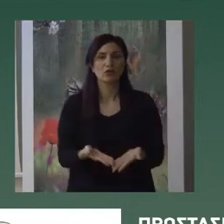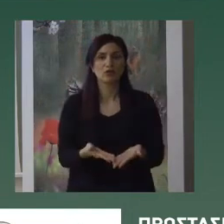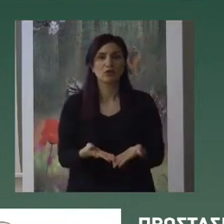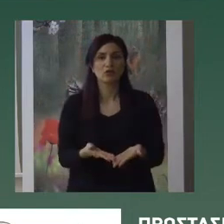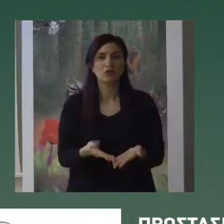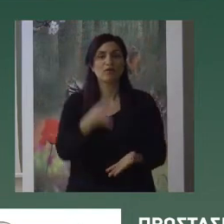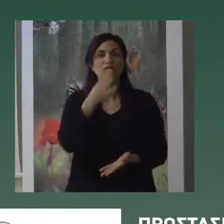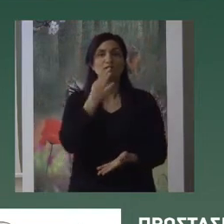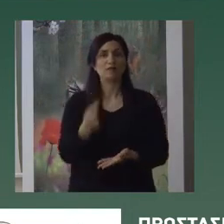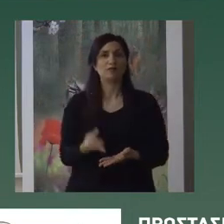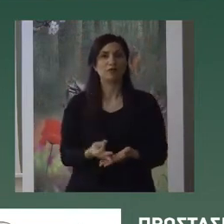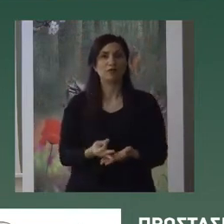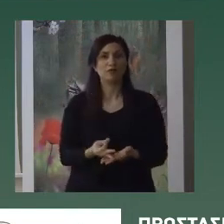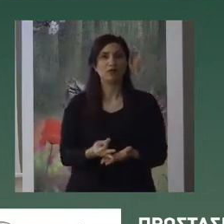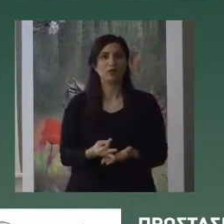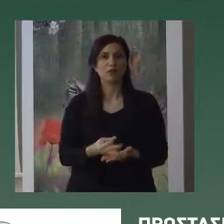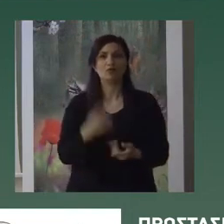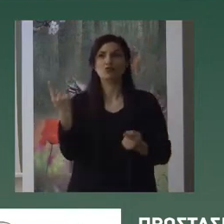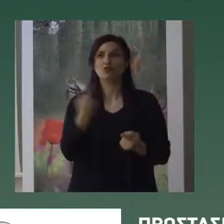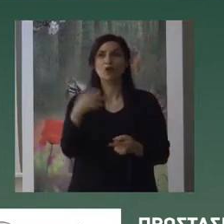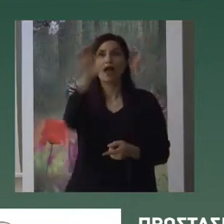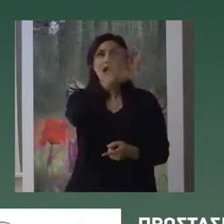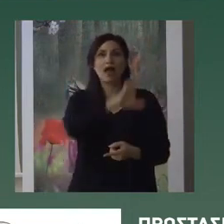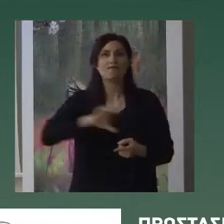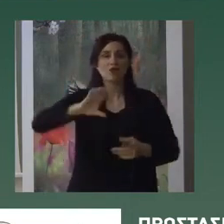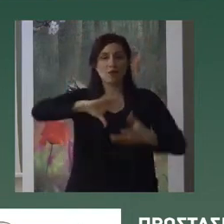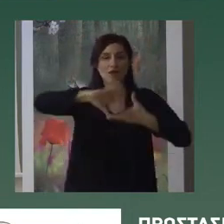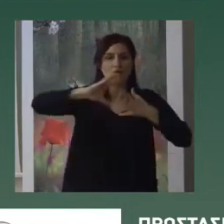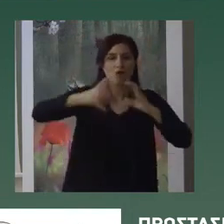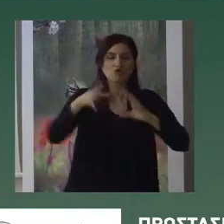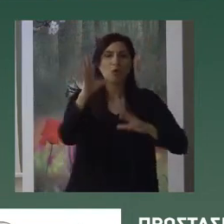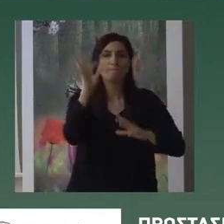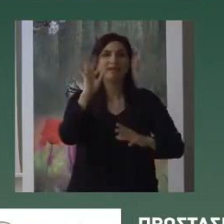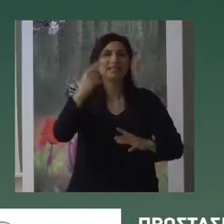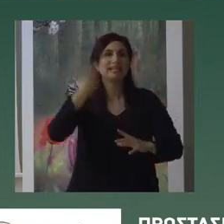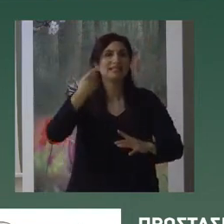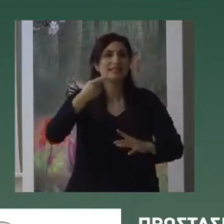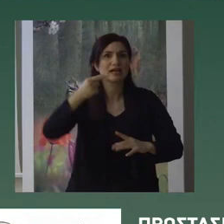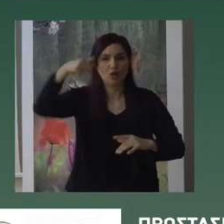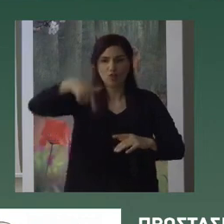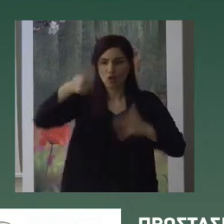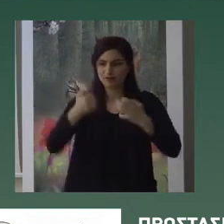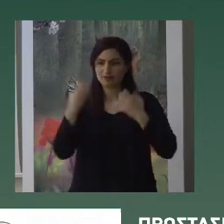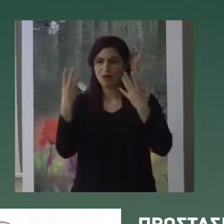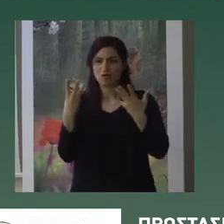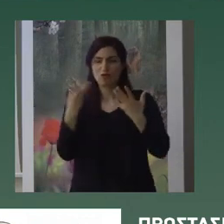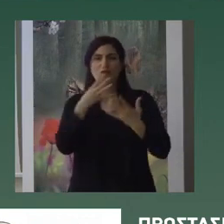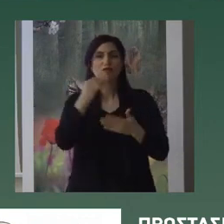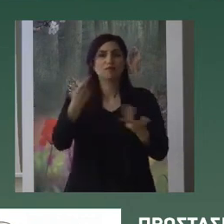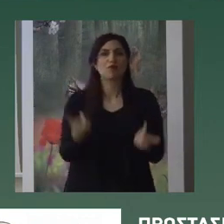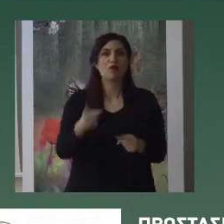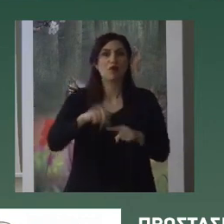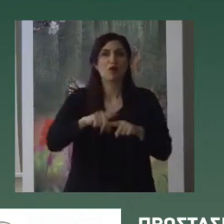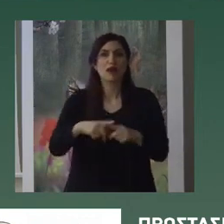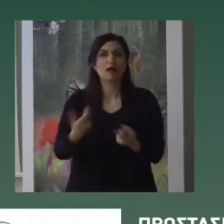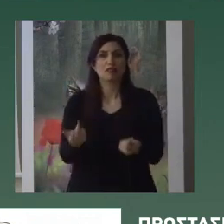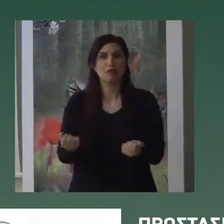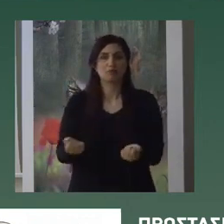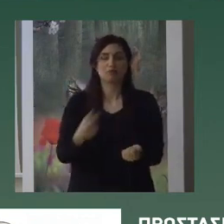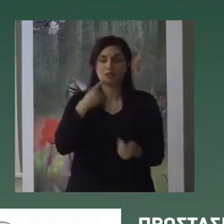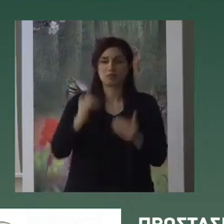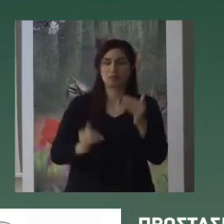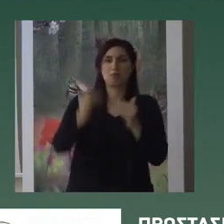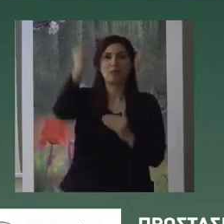στο 50% στις περισσότερες πόλεις του κόσμου. Υπάρχουν απαντήσεις σε αυτό. Γι' αυτό σημαίνει ότι πρέπει να δεις την πόλη και με μια ιστορική διάσταση, όχι